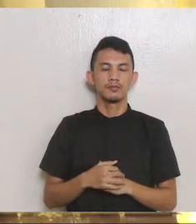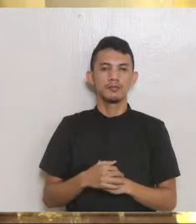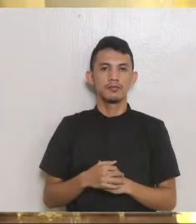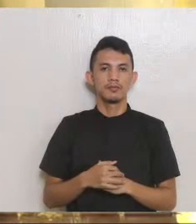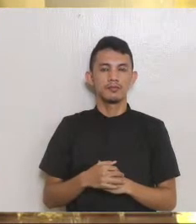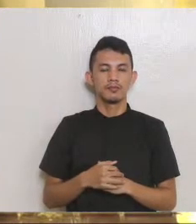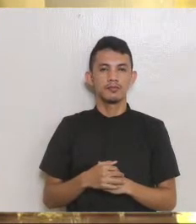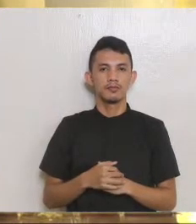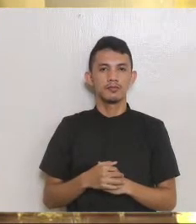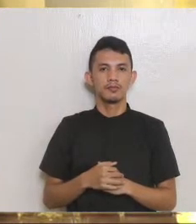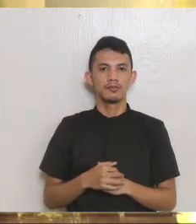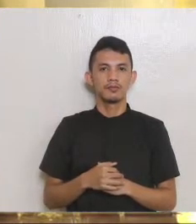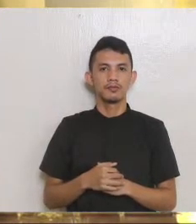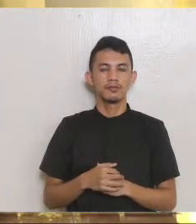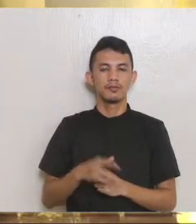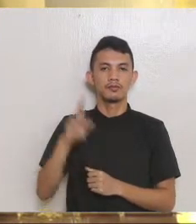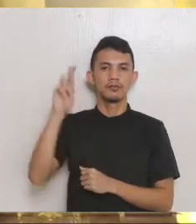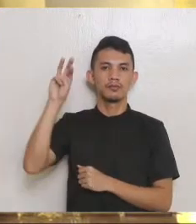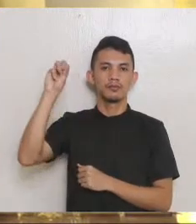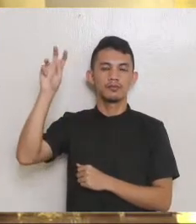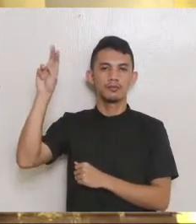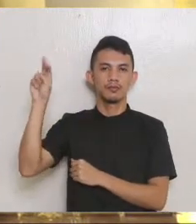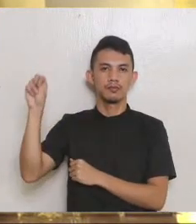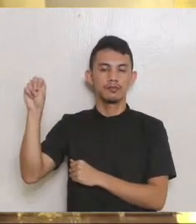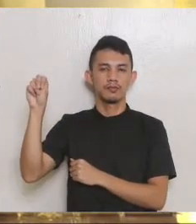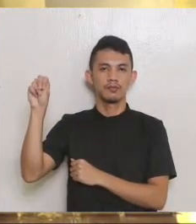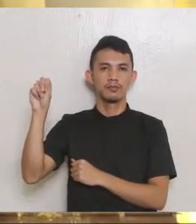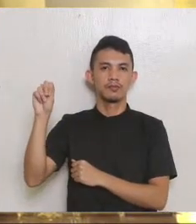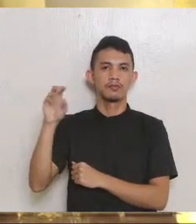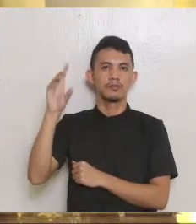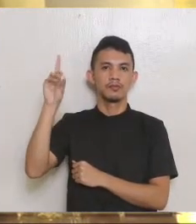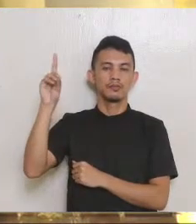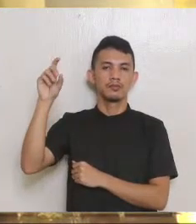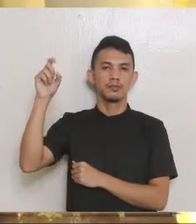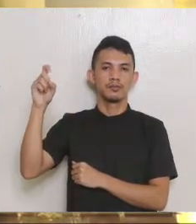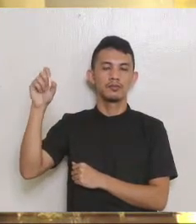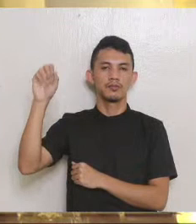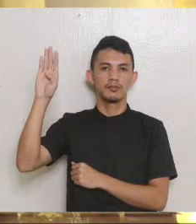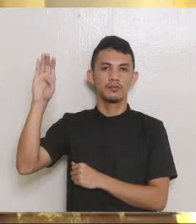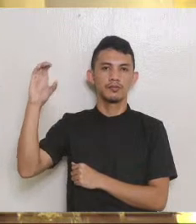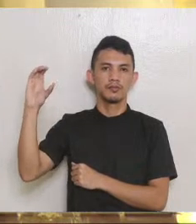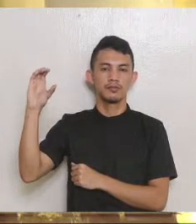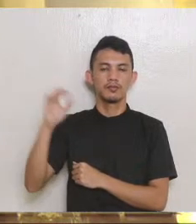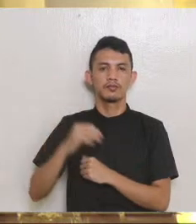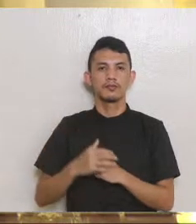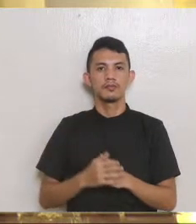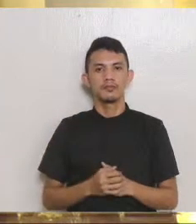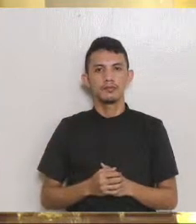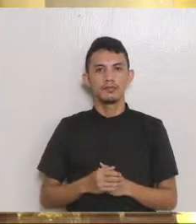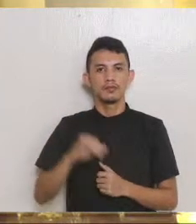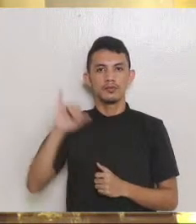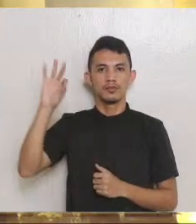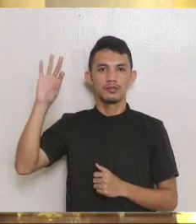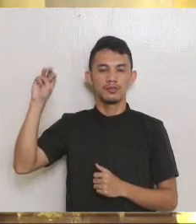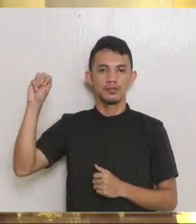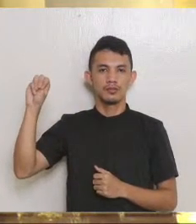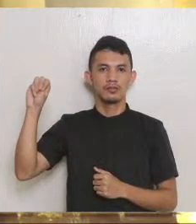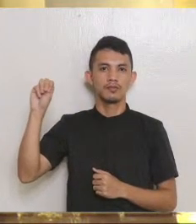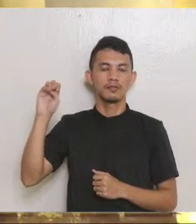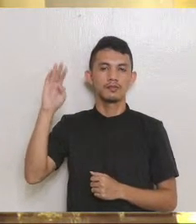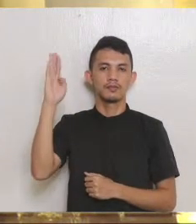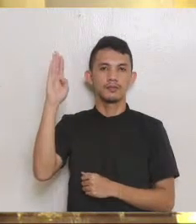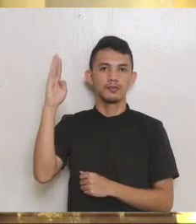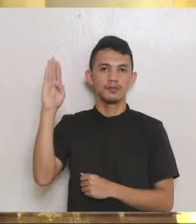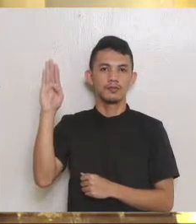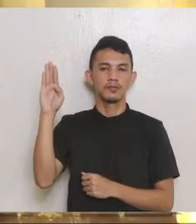6, Radio Mindanao Network, DXBC 693, IFM, Butuano